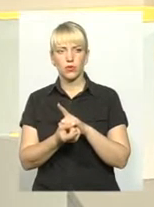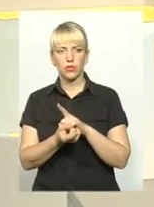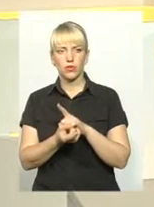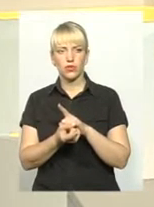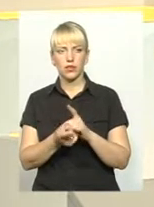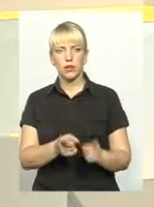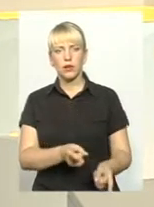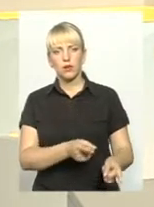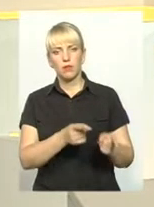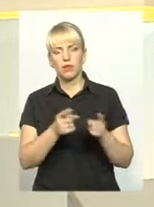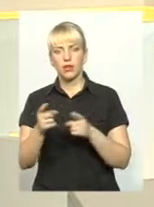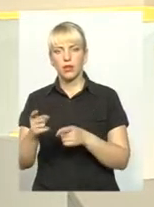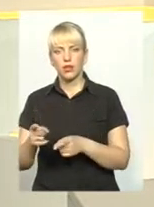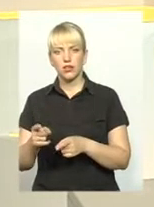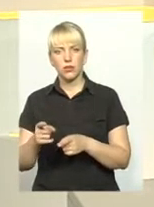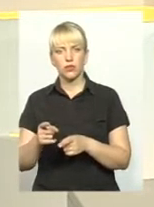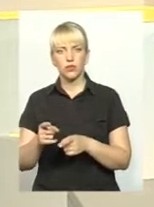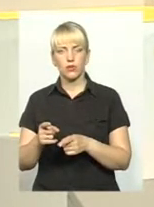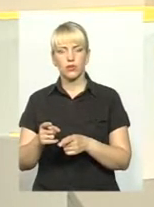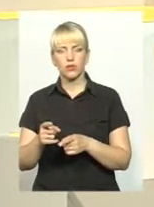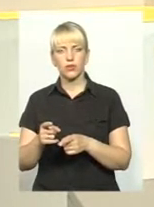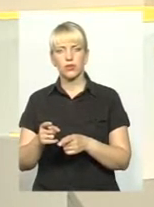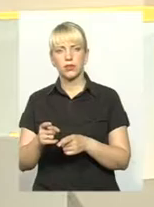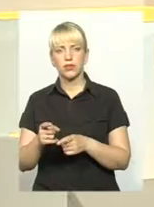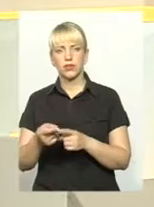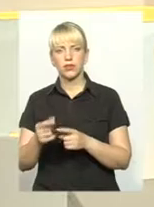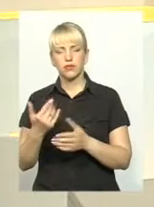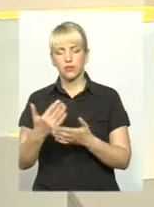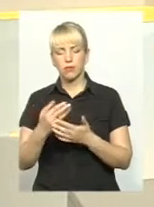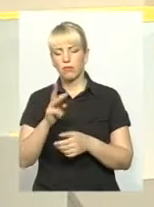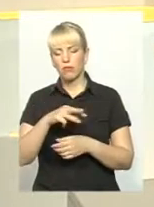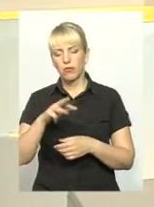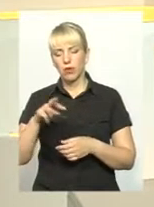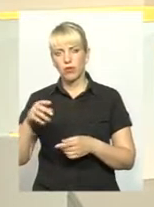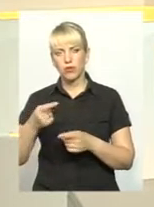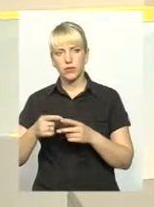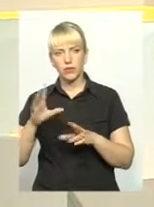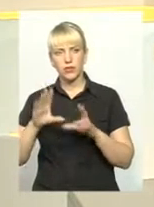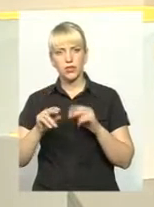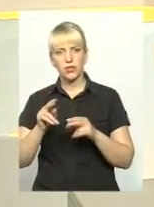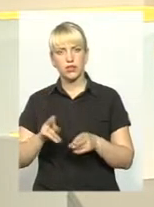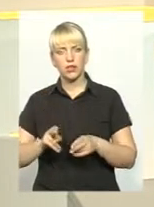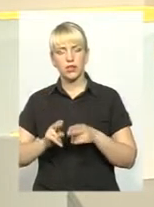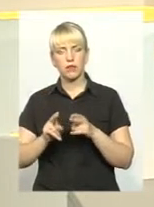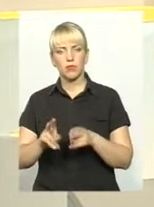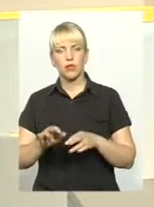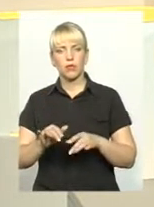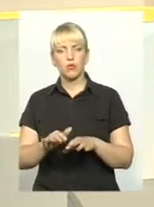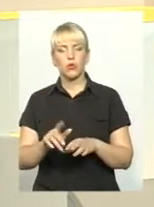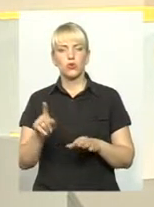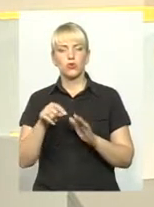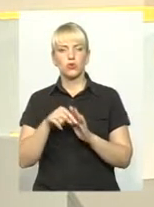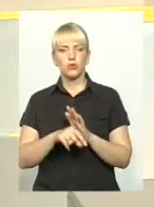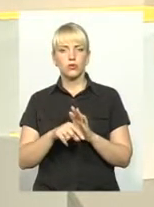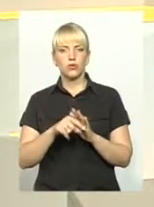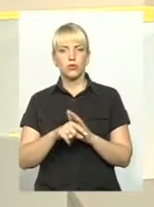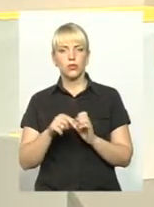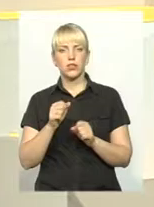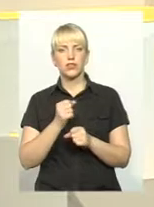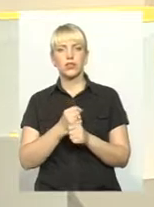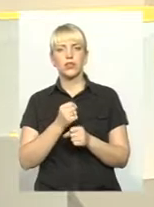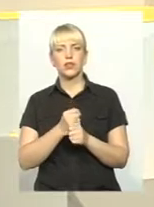переходить всі рамки, скажімо так, і вимірюється мільйонами, це вже все-таки кримінальне провадження, яке стосується і